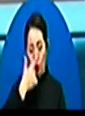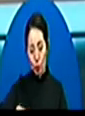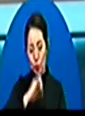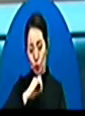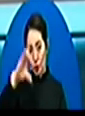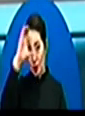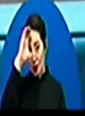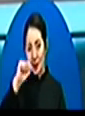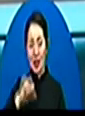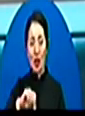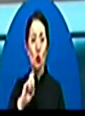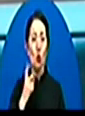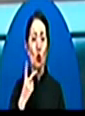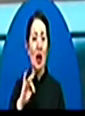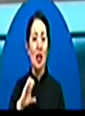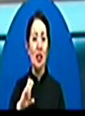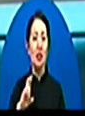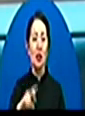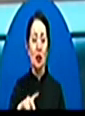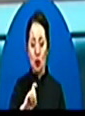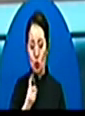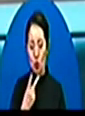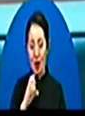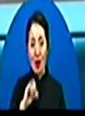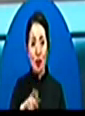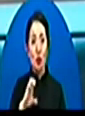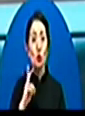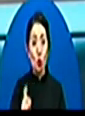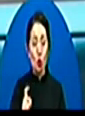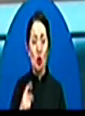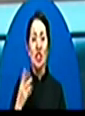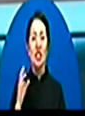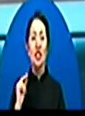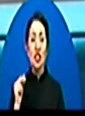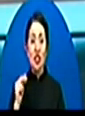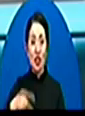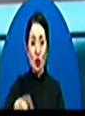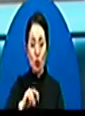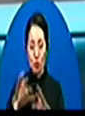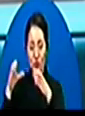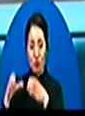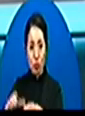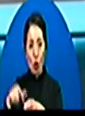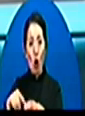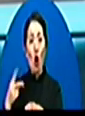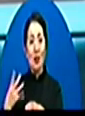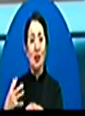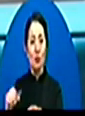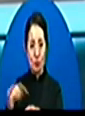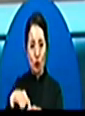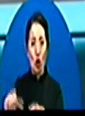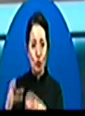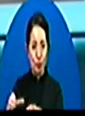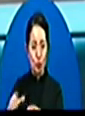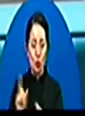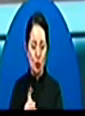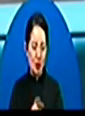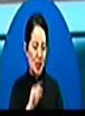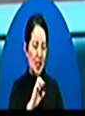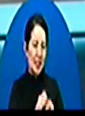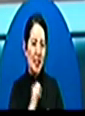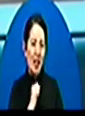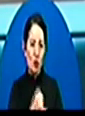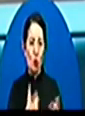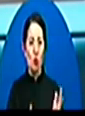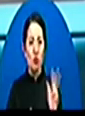Монгол Ардын намын дараа хөрөлсөх Чингэлтэй дүүргийн 25 дугаар тойргийн иргэдтэй уулзлаа. Монгол Ардын нам Чингэлтэй дүүргэд хийсэн ажилтай хилэх хөхтэй 3 нэр